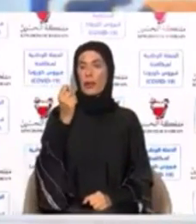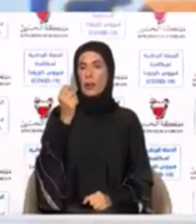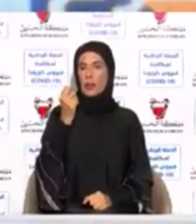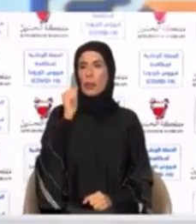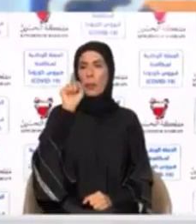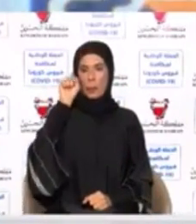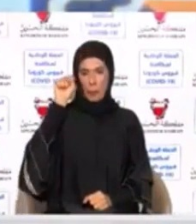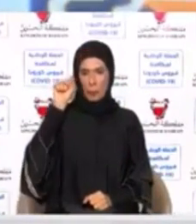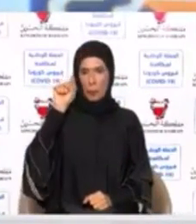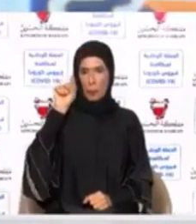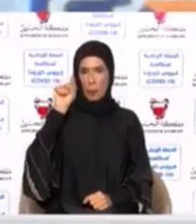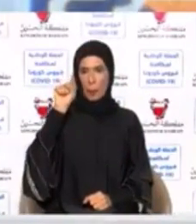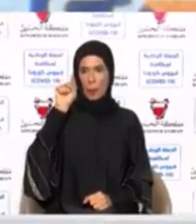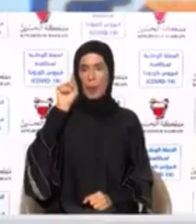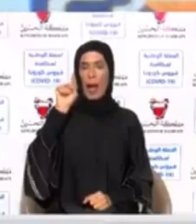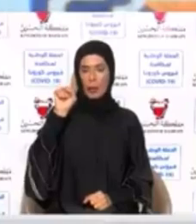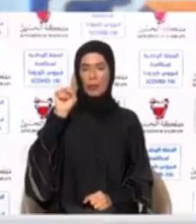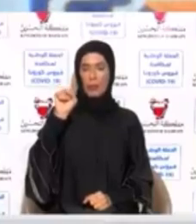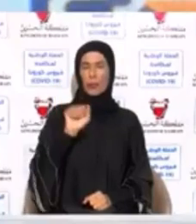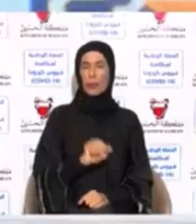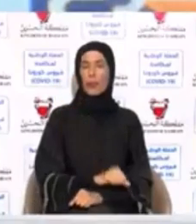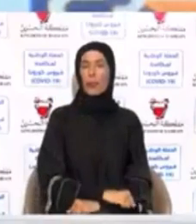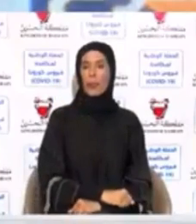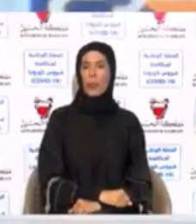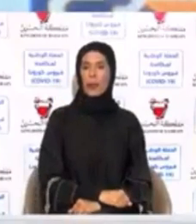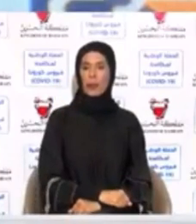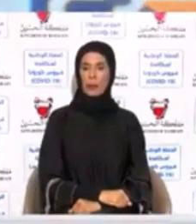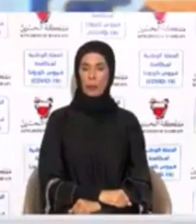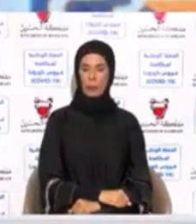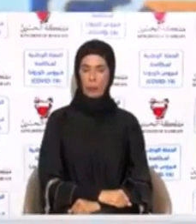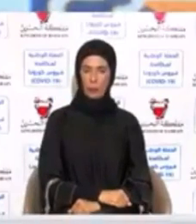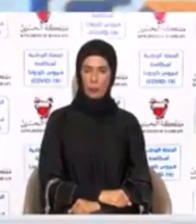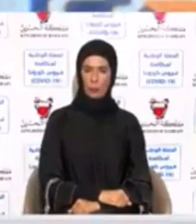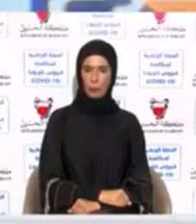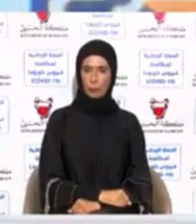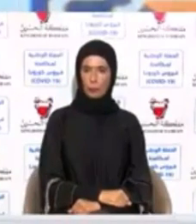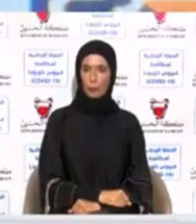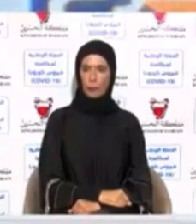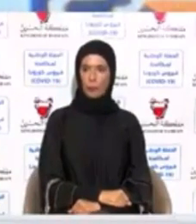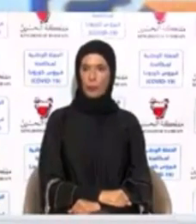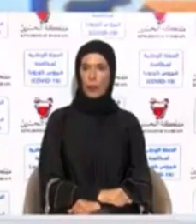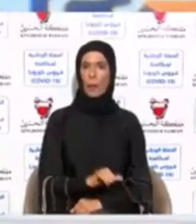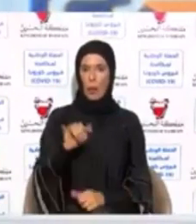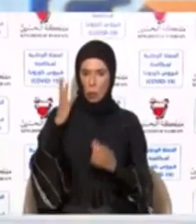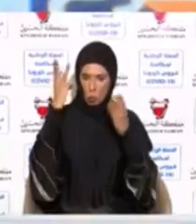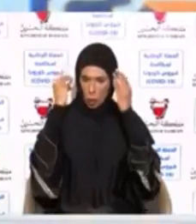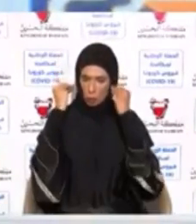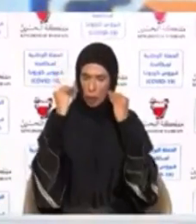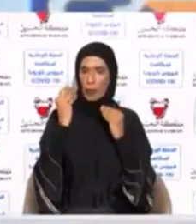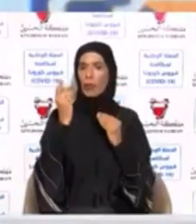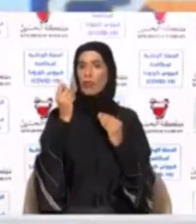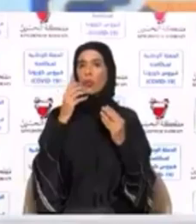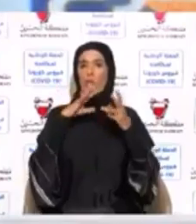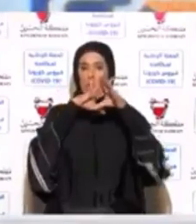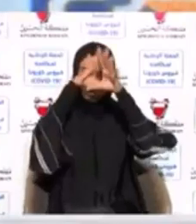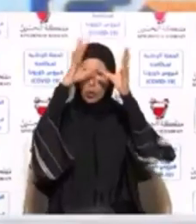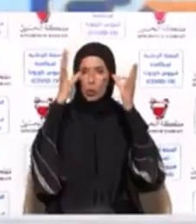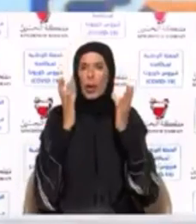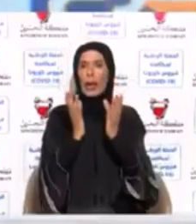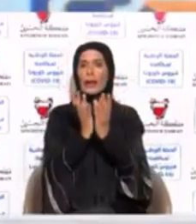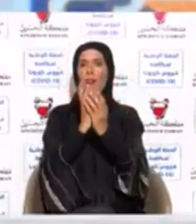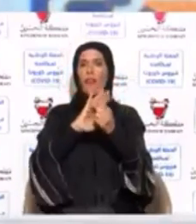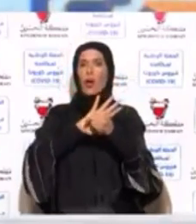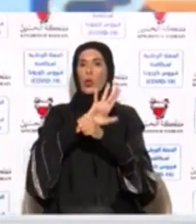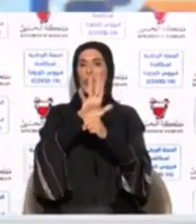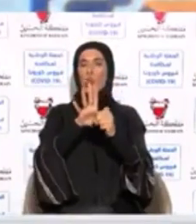المالية والمعنيين عامة في البلد بالاقتصاد عندهم طبعا معلومات الكافي والوافي اللي ممكن